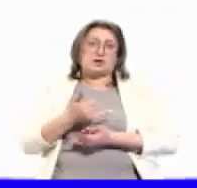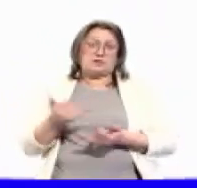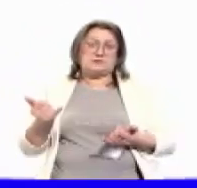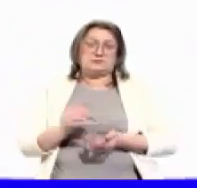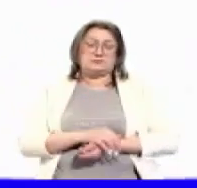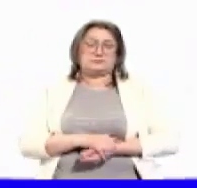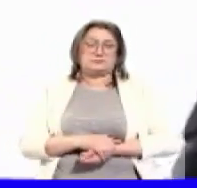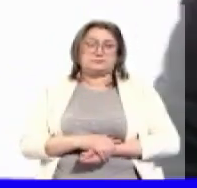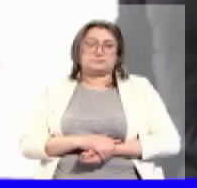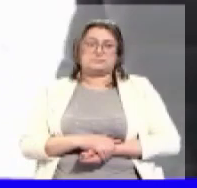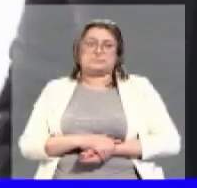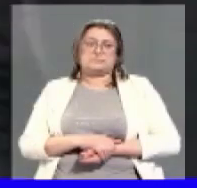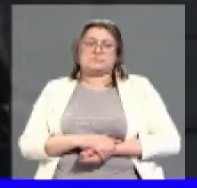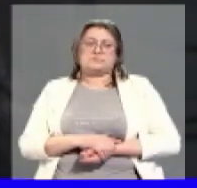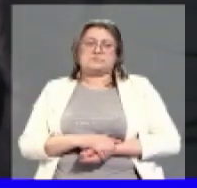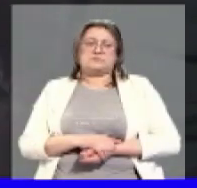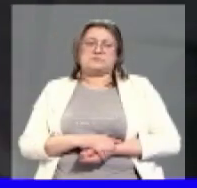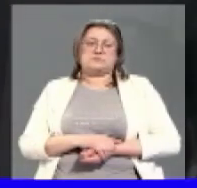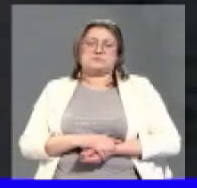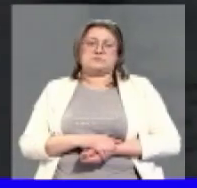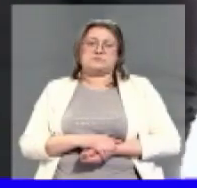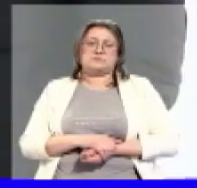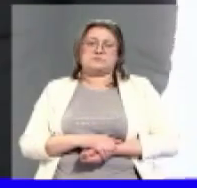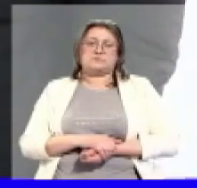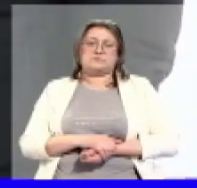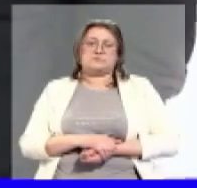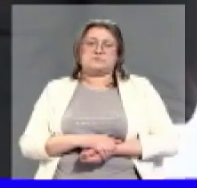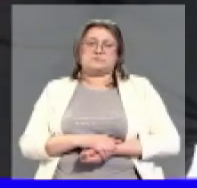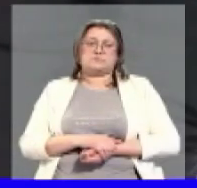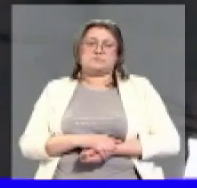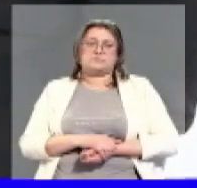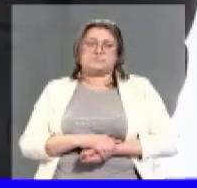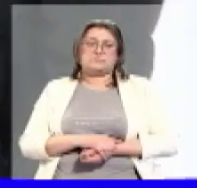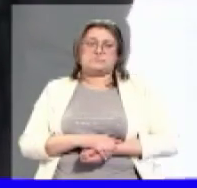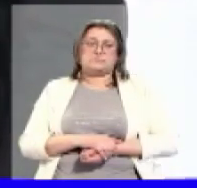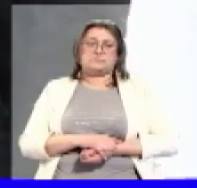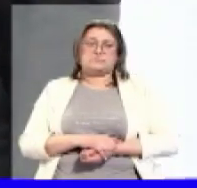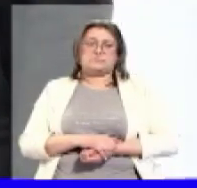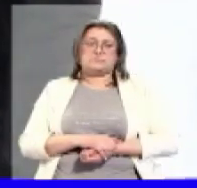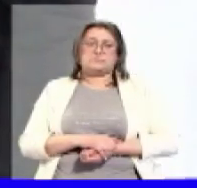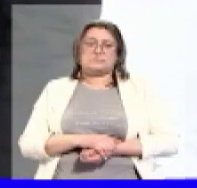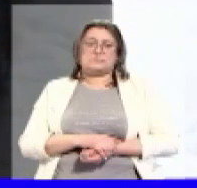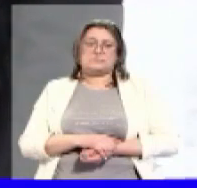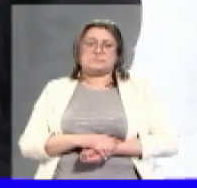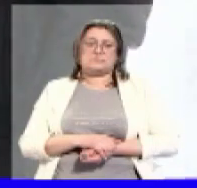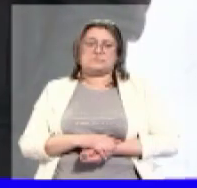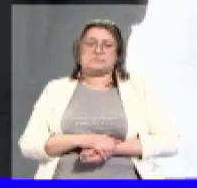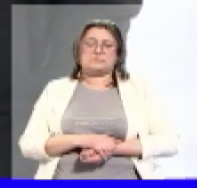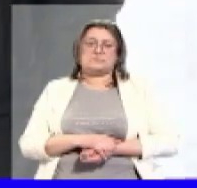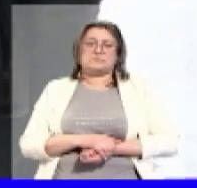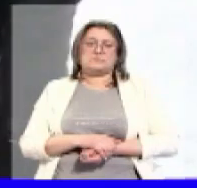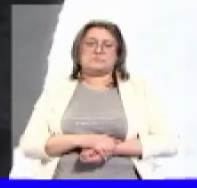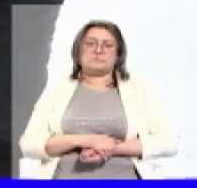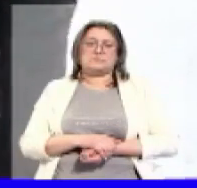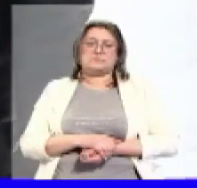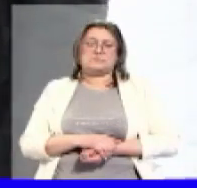кәдімгі өзім ұстап отқан мына водоемдарда мысалы үлкен ақкөлден үлкен көл ол водоемде мысалы енді мен өзім ойым халыққа